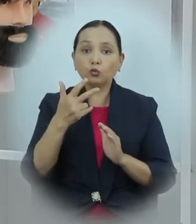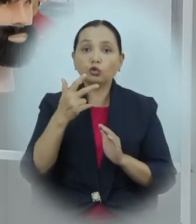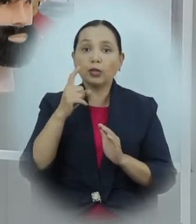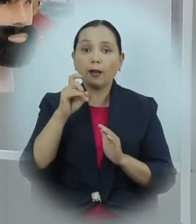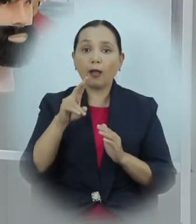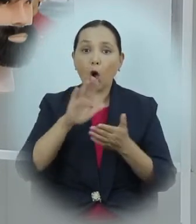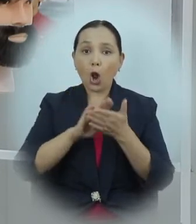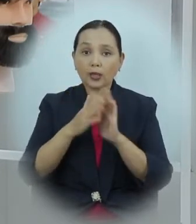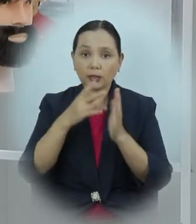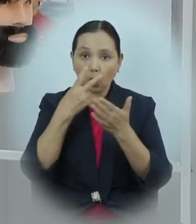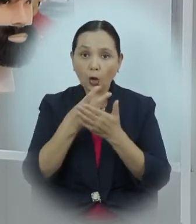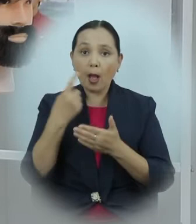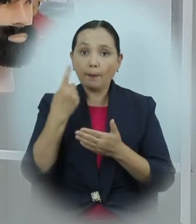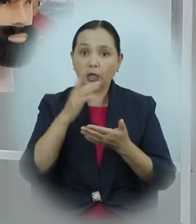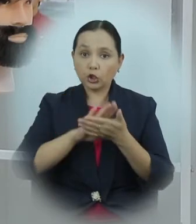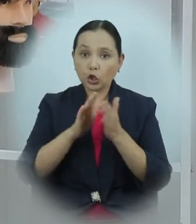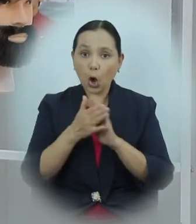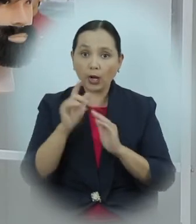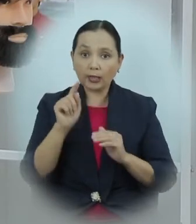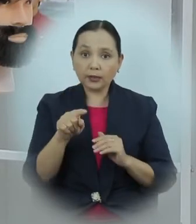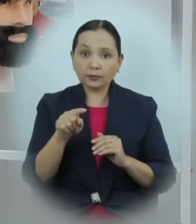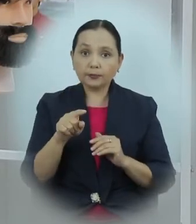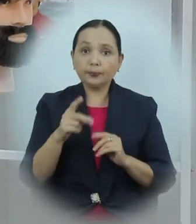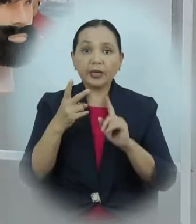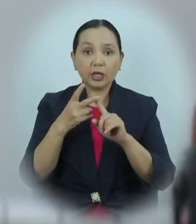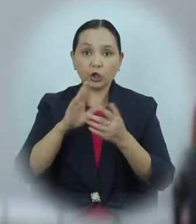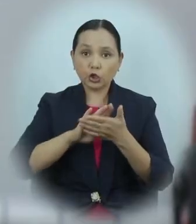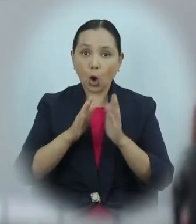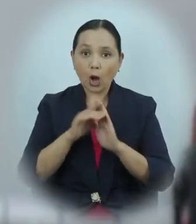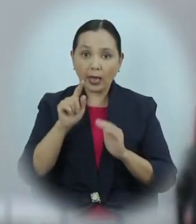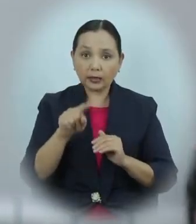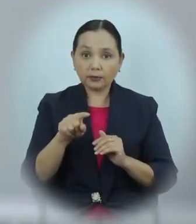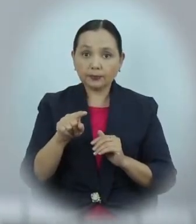menga. Birinchi holat, ikkinchi holat,